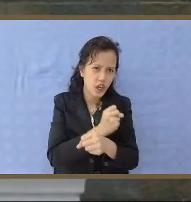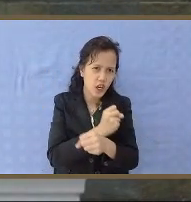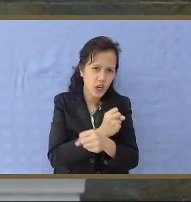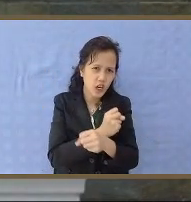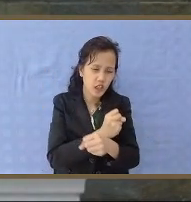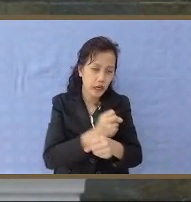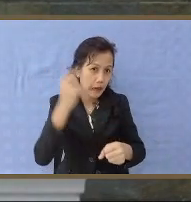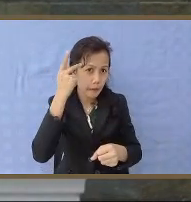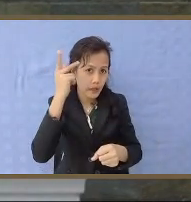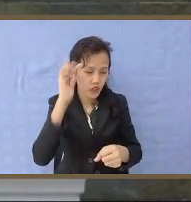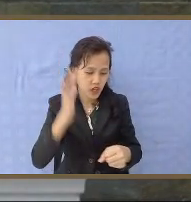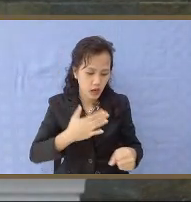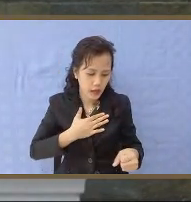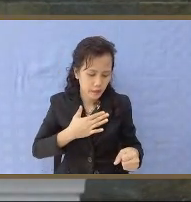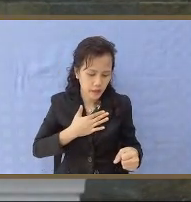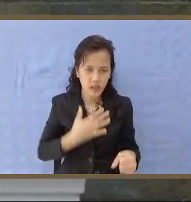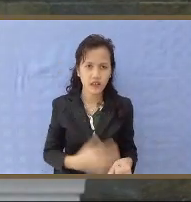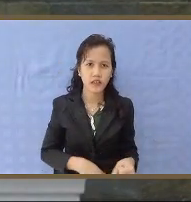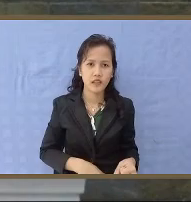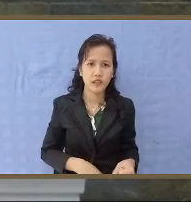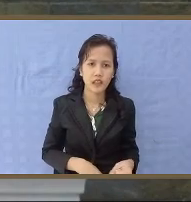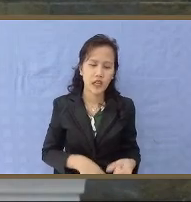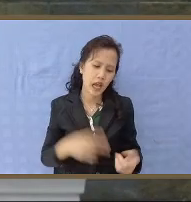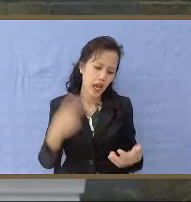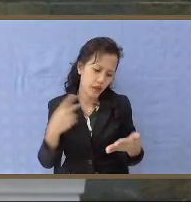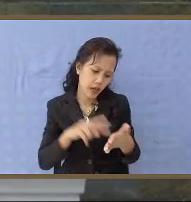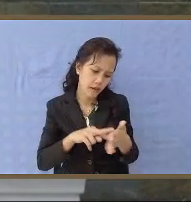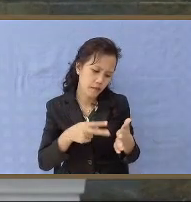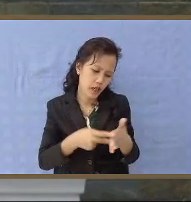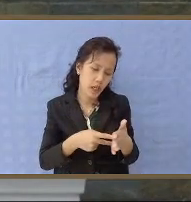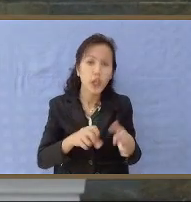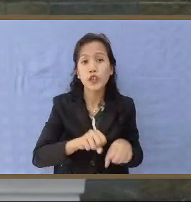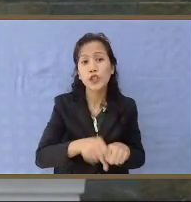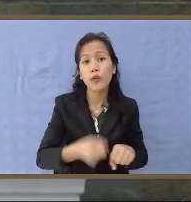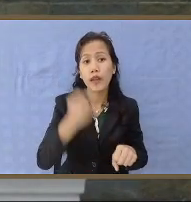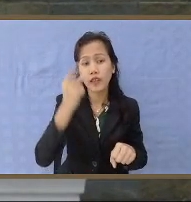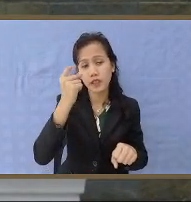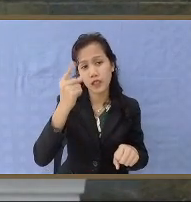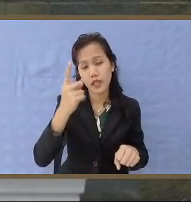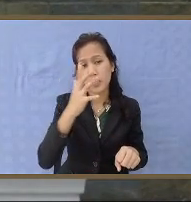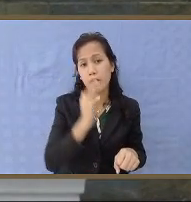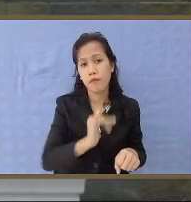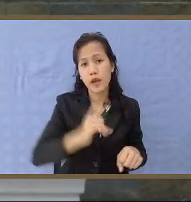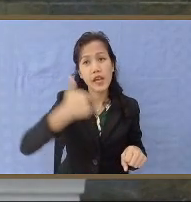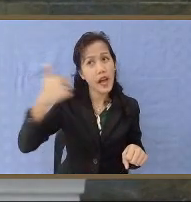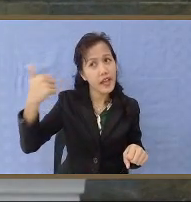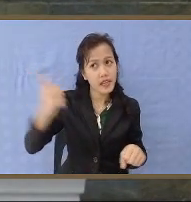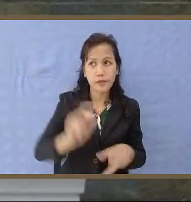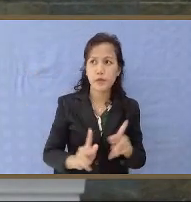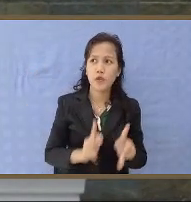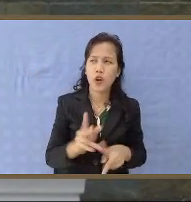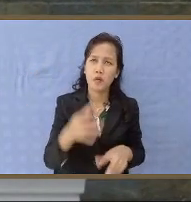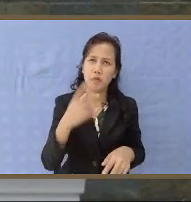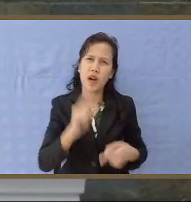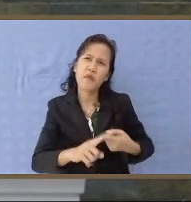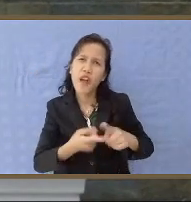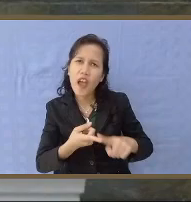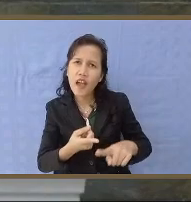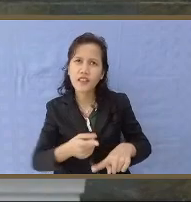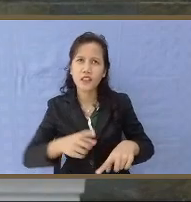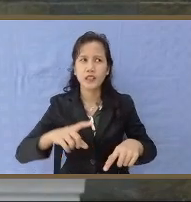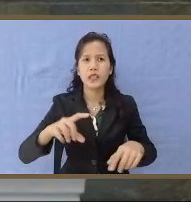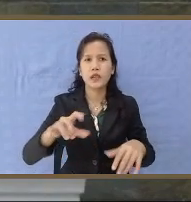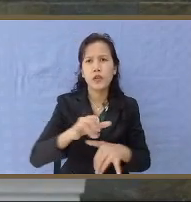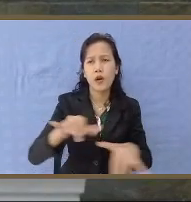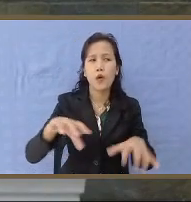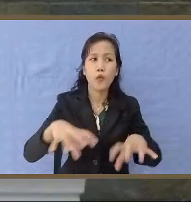para maunawaan na inyong mga kaibigan na nagsisimula pa lamang, yung mga katrabaho ninyo, mga kaibigan ninyo, na nagsisimula